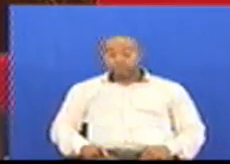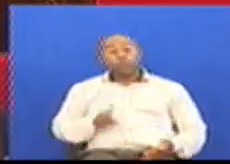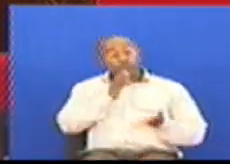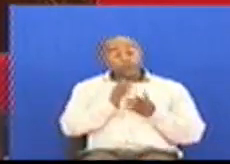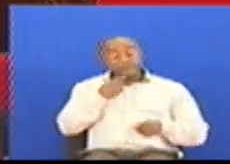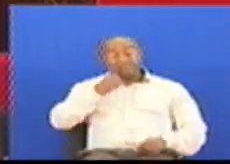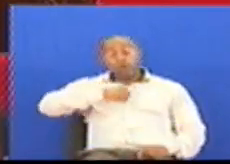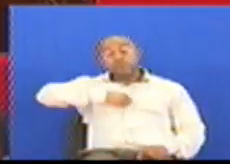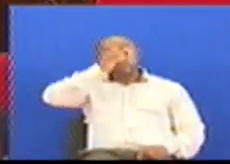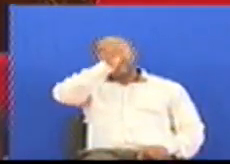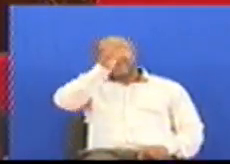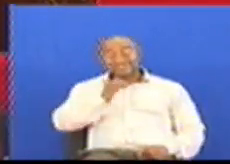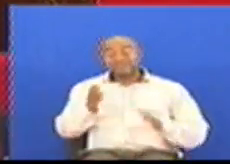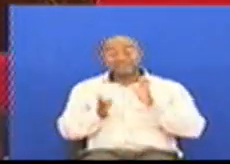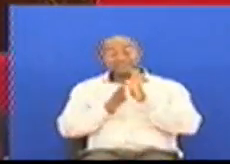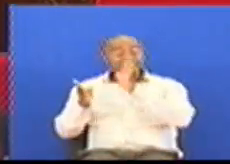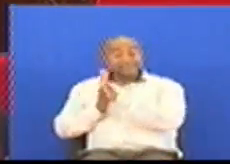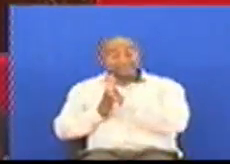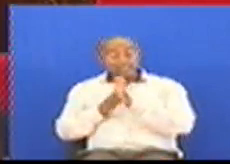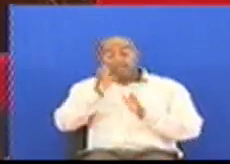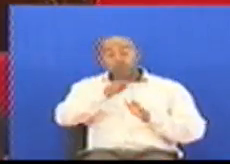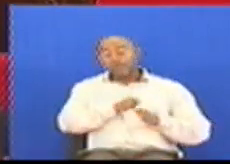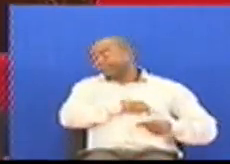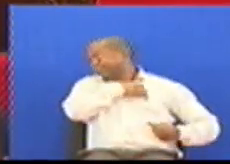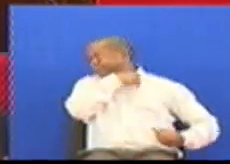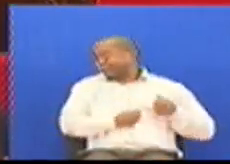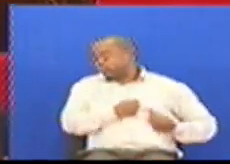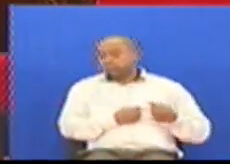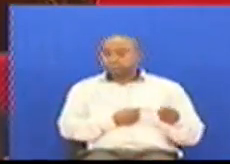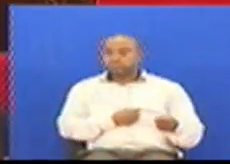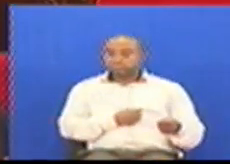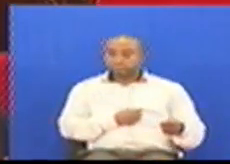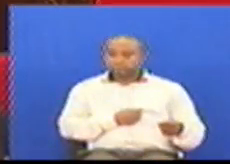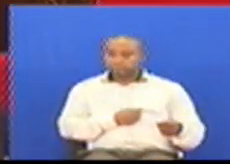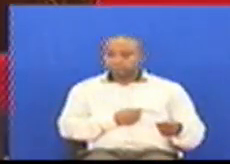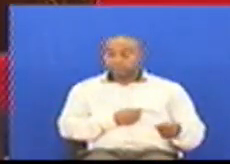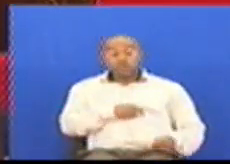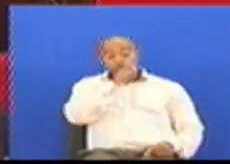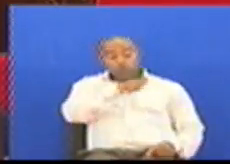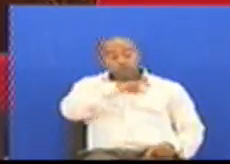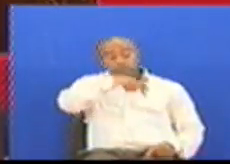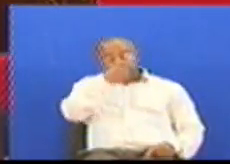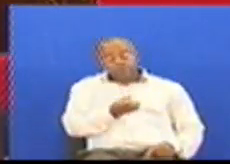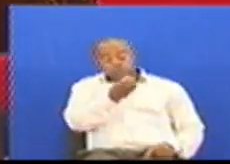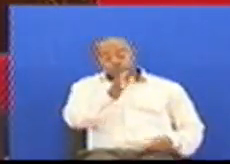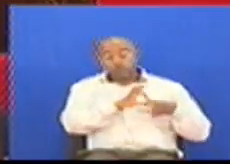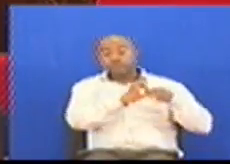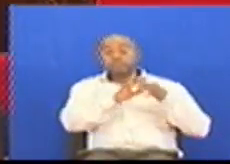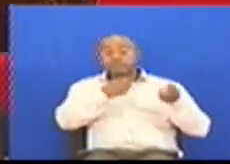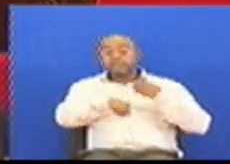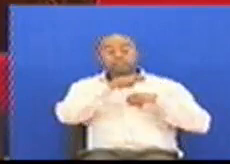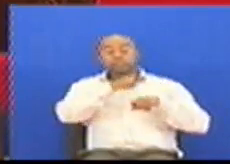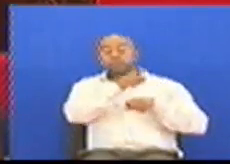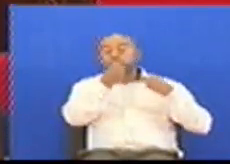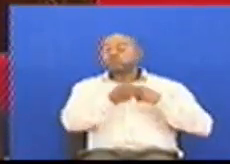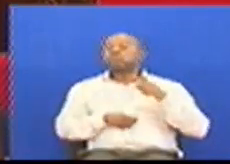yanawauma. Sasa mimi hofu yangu wasije kukerwa kwao wakaacha kutoa ushirikiano katika kipindi hiki kigumu cha mpito